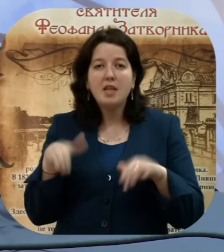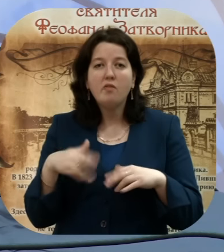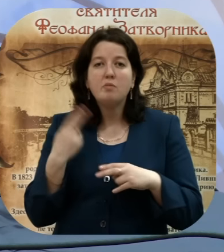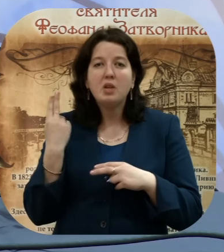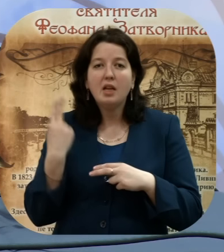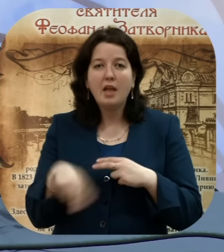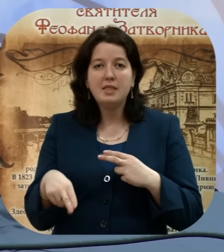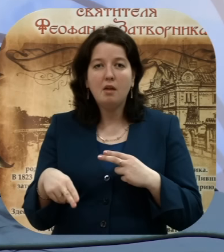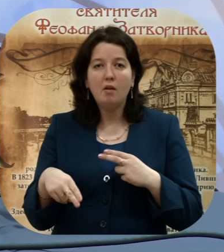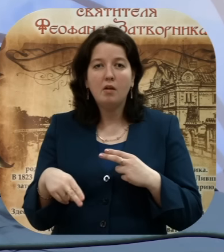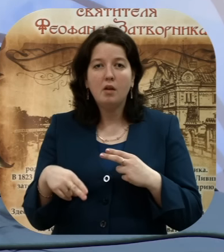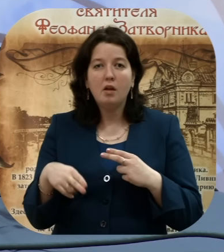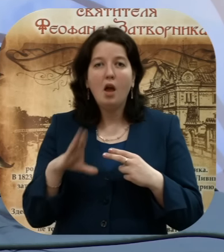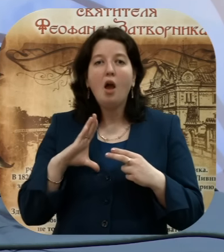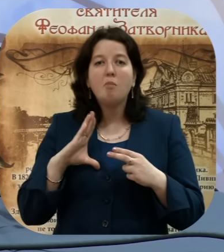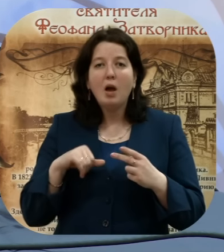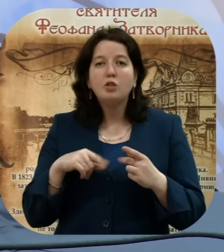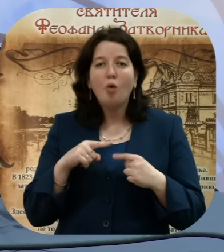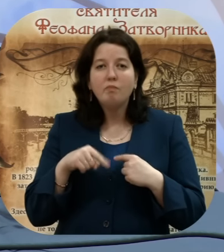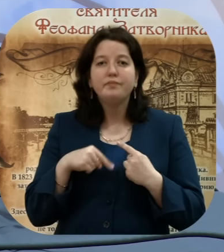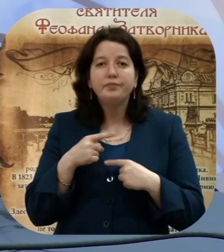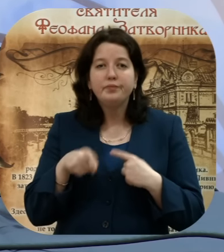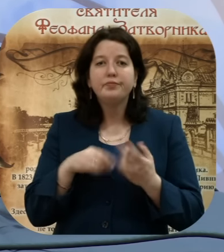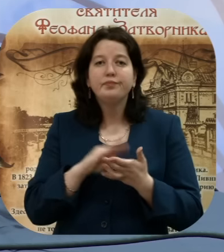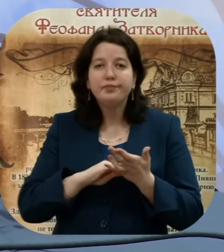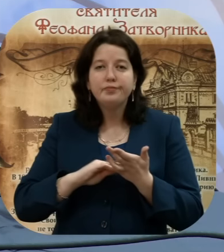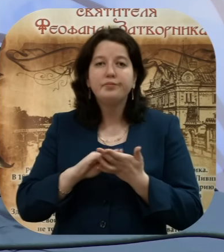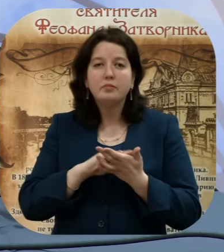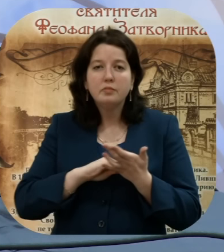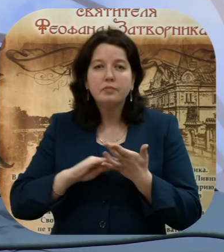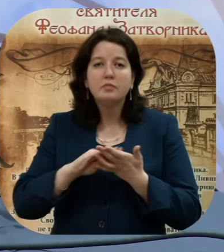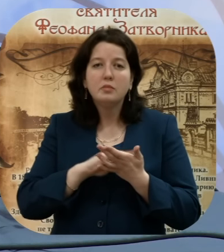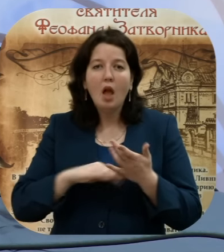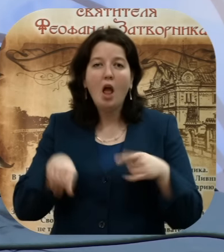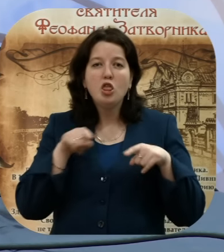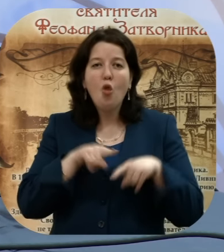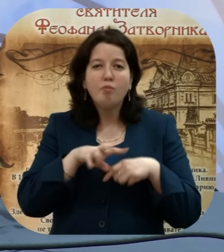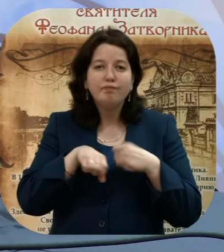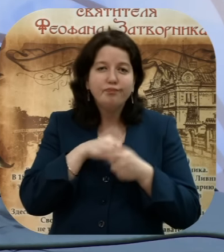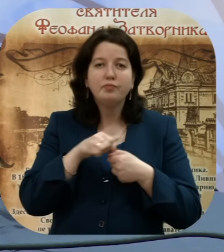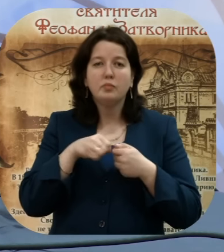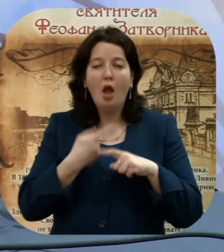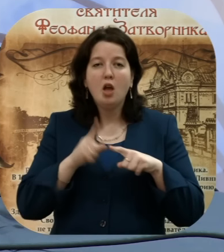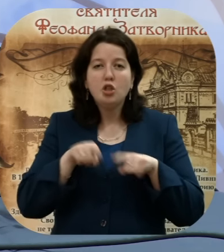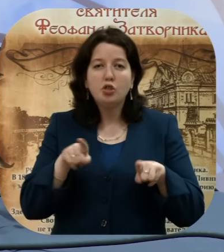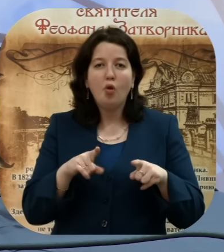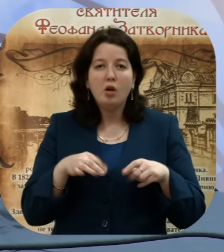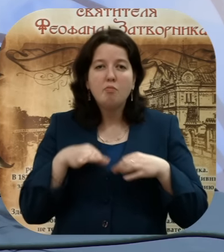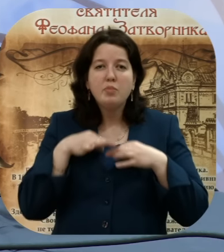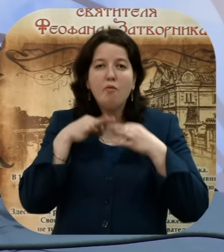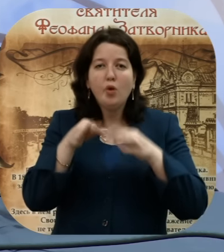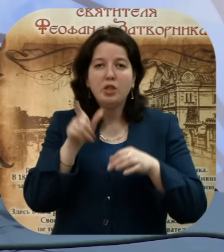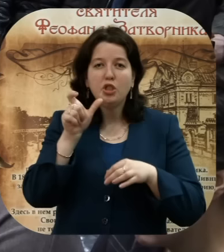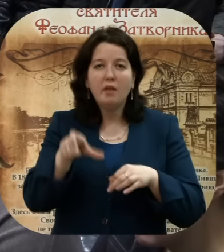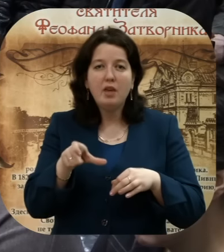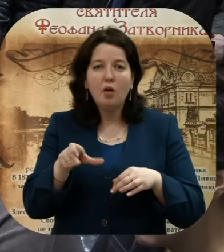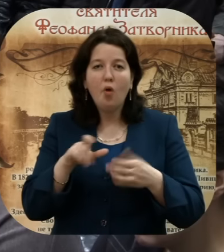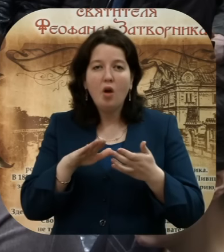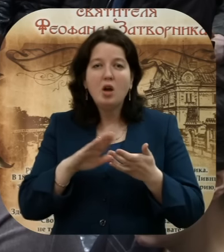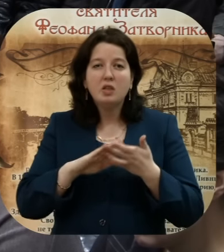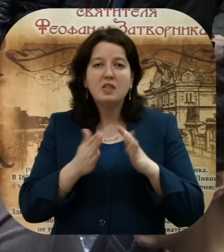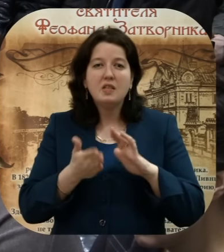прекрати потом вращать то, что на тебя наводит вот это вот состояние уныния или отчаяния.